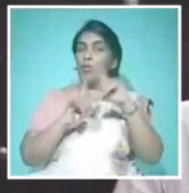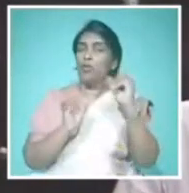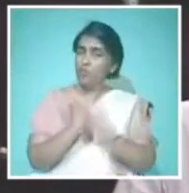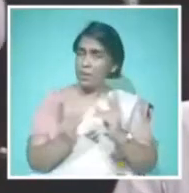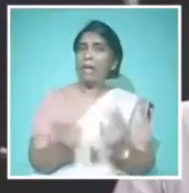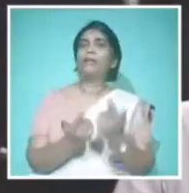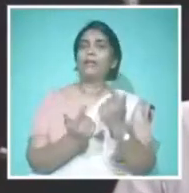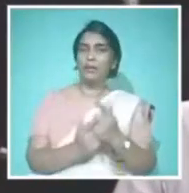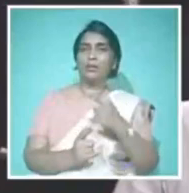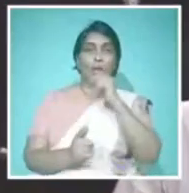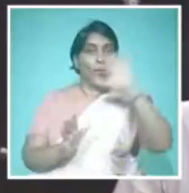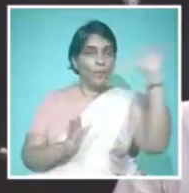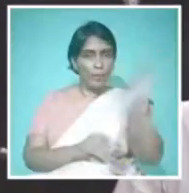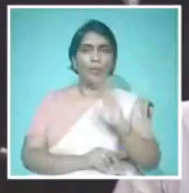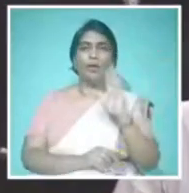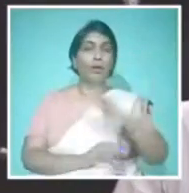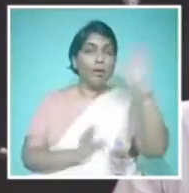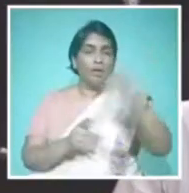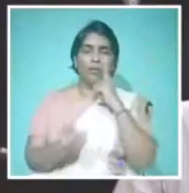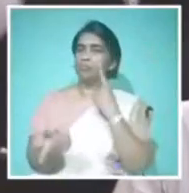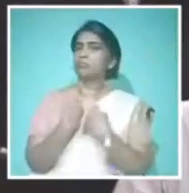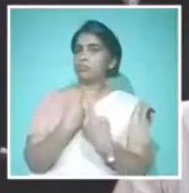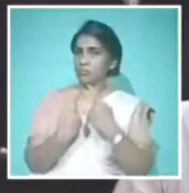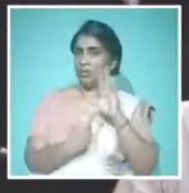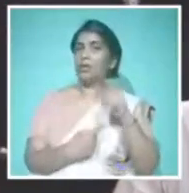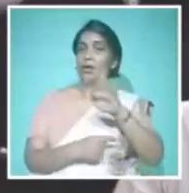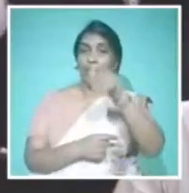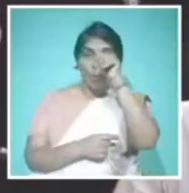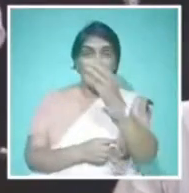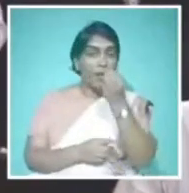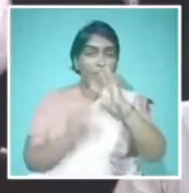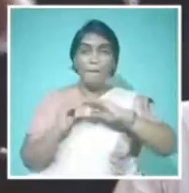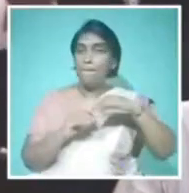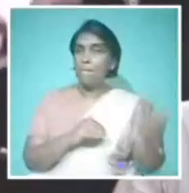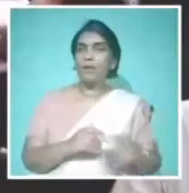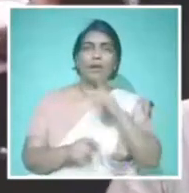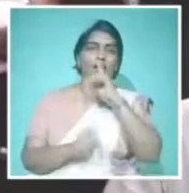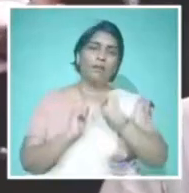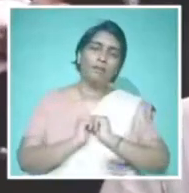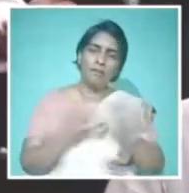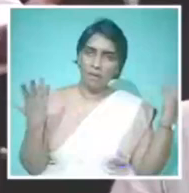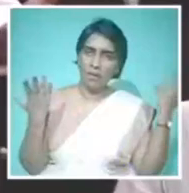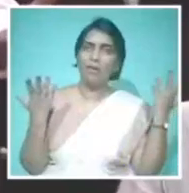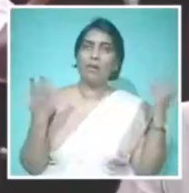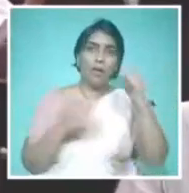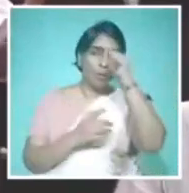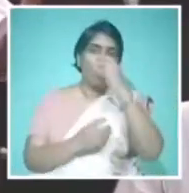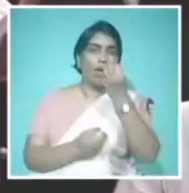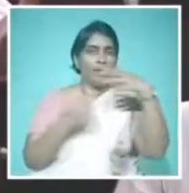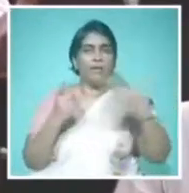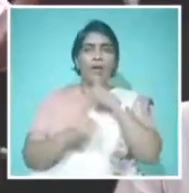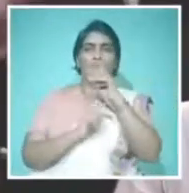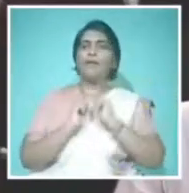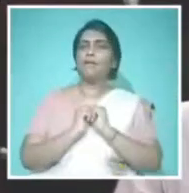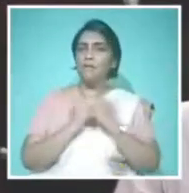kerana. Mereka kandewan nona. Kandewan umur sini kerana nona. Horak ayam pasi katakan lewatkan. Horak ayam pasi katakan